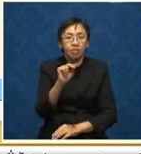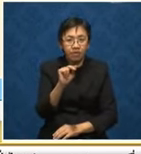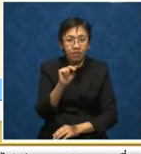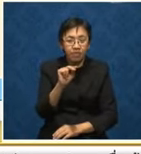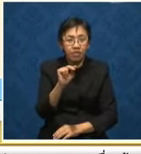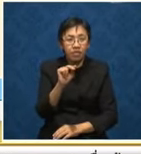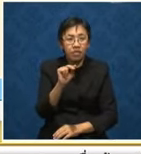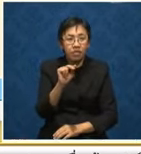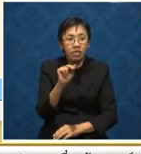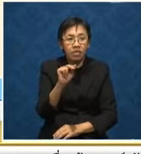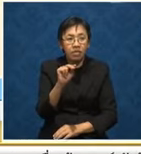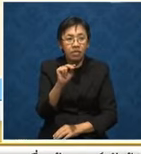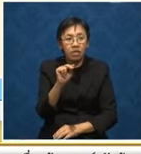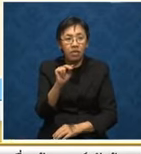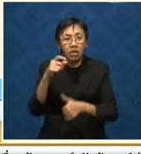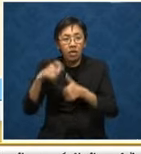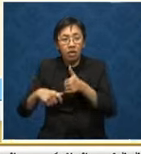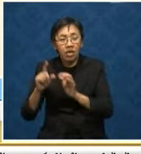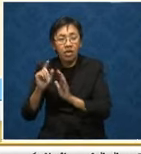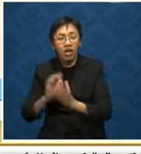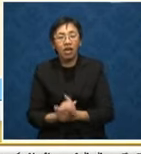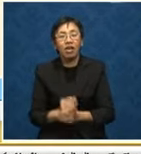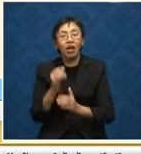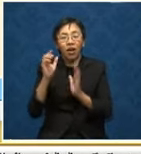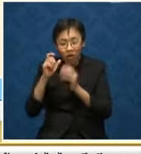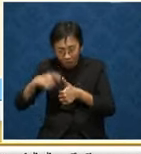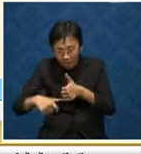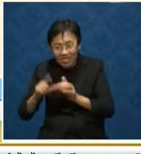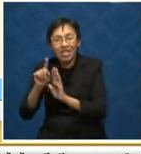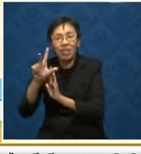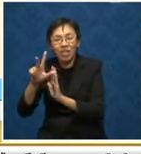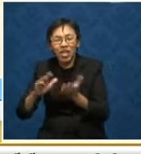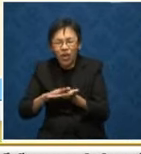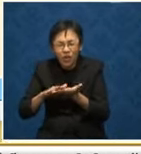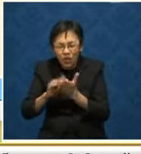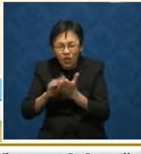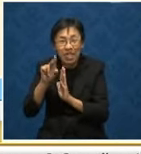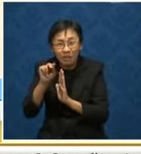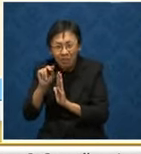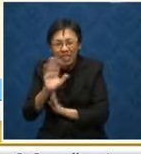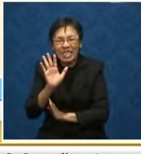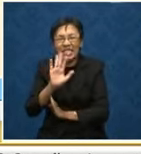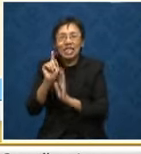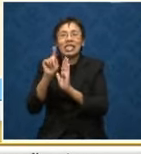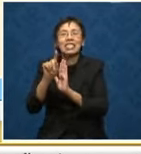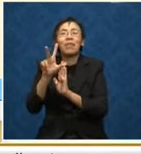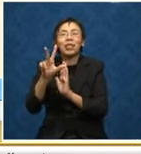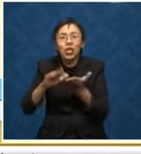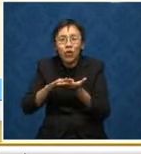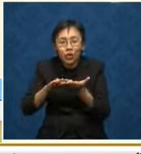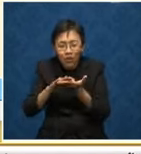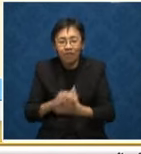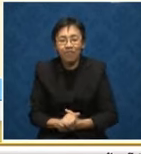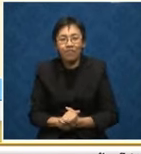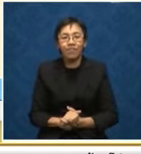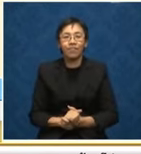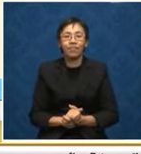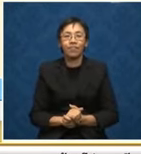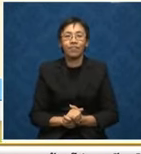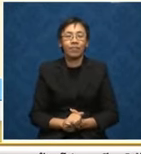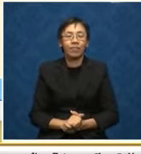นาทีและเราท่านละ3นาทีครับขอประทานโทษท่านละ3นาทีน